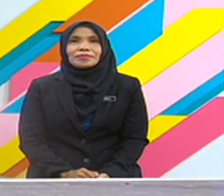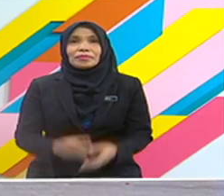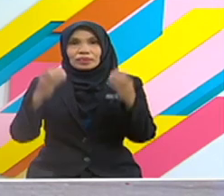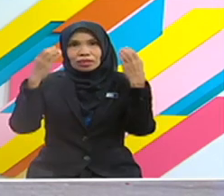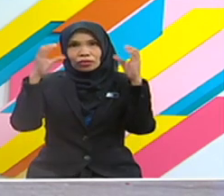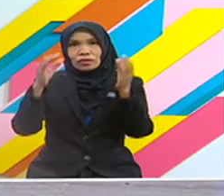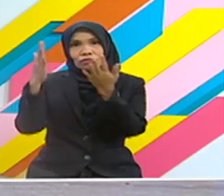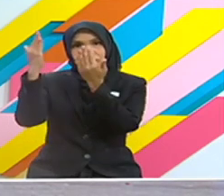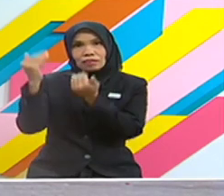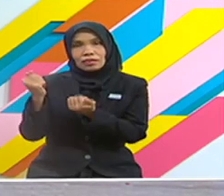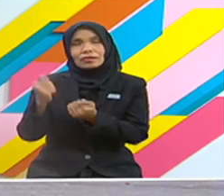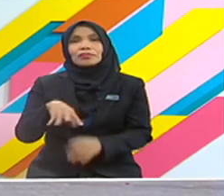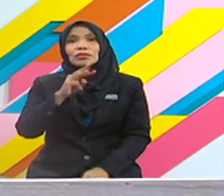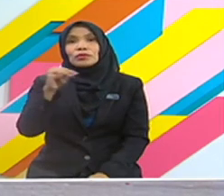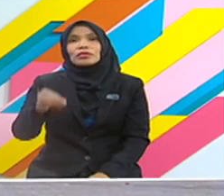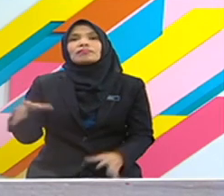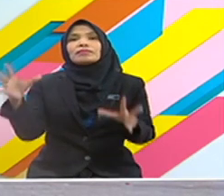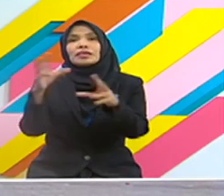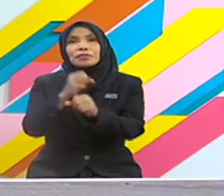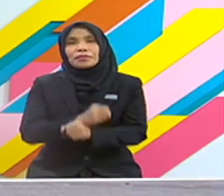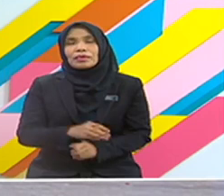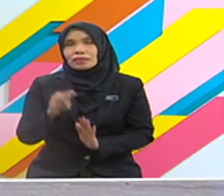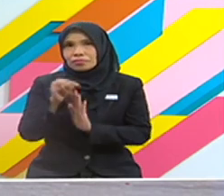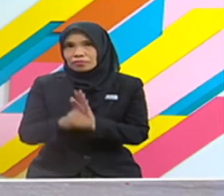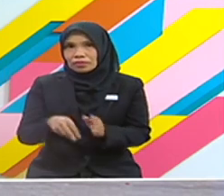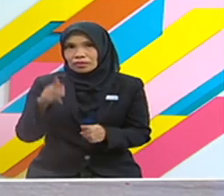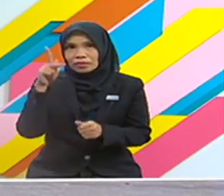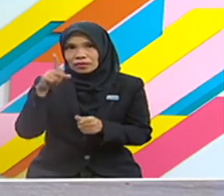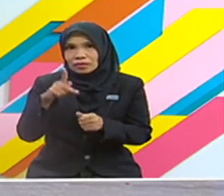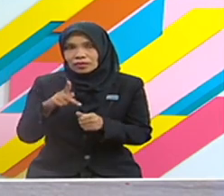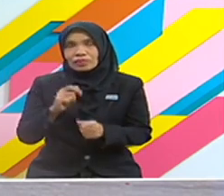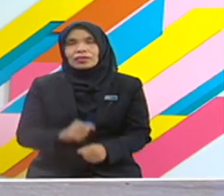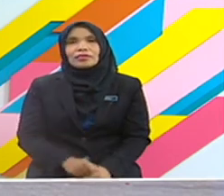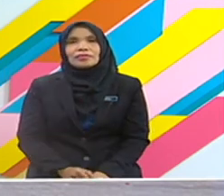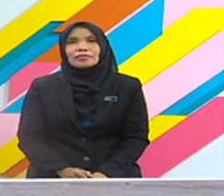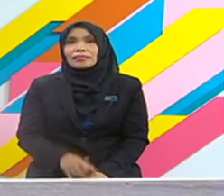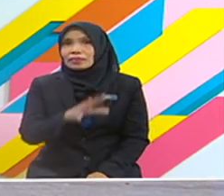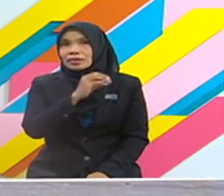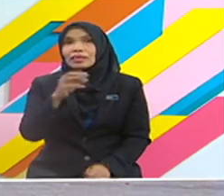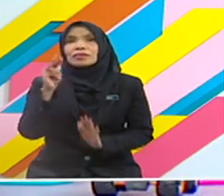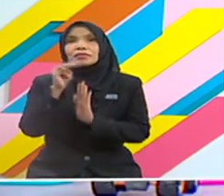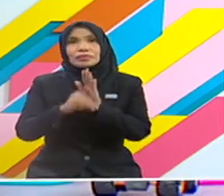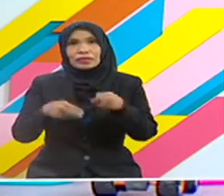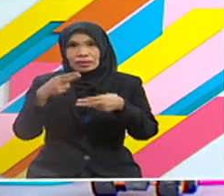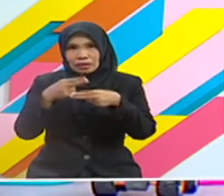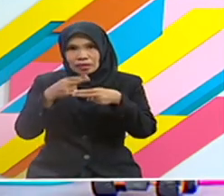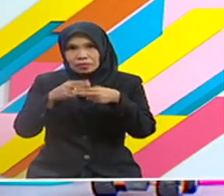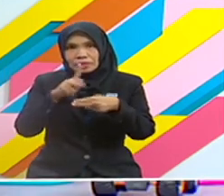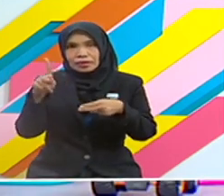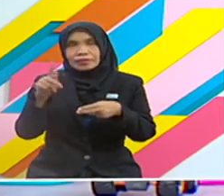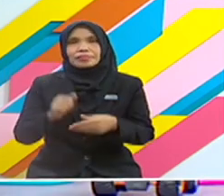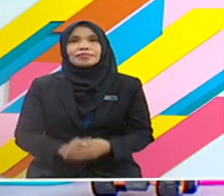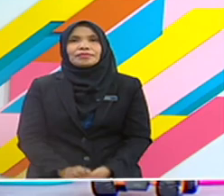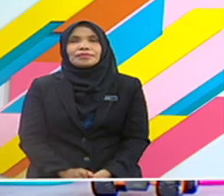rumah dapat mengenal dan juga menamakan organ deria manusia, 5 organ deria manusia, dapat mengetahui nama dan